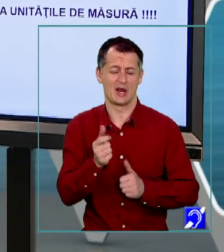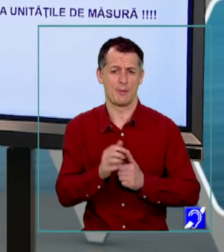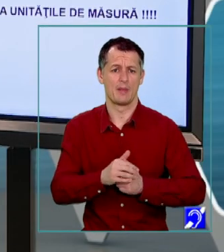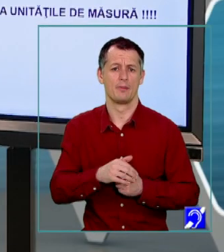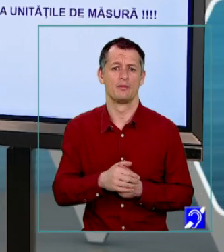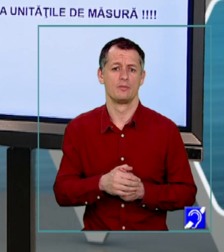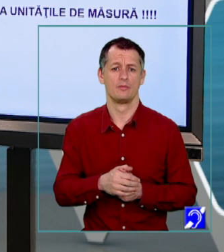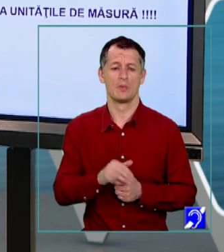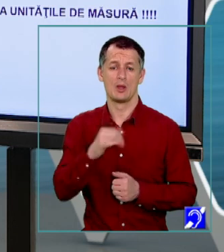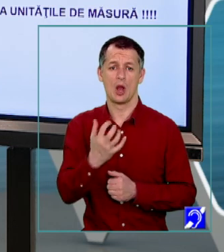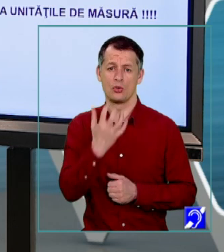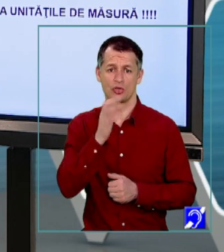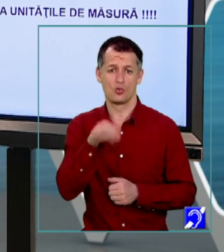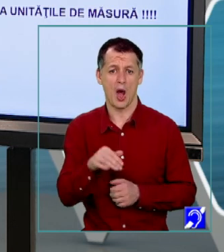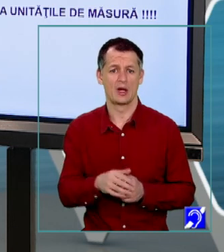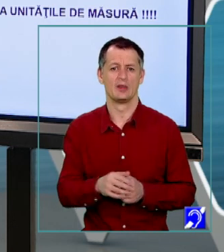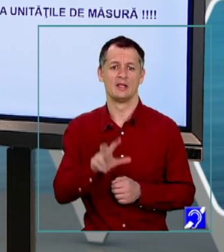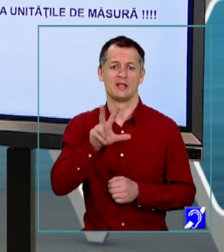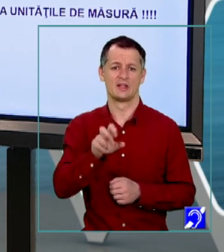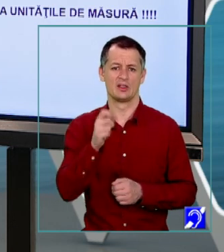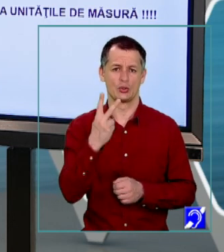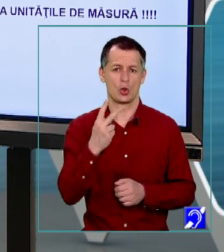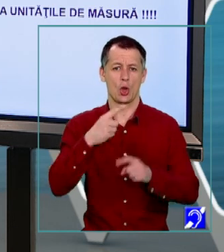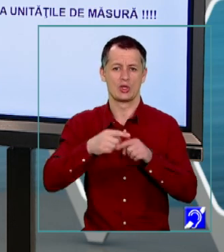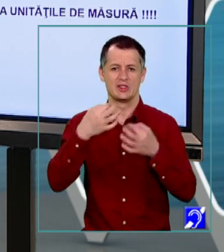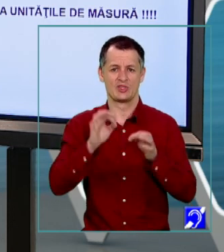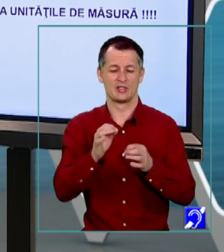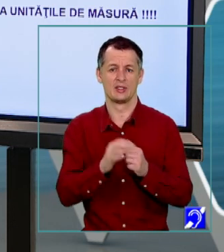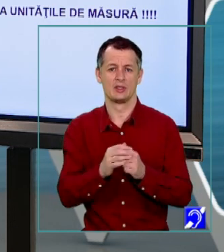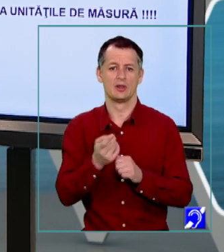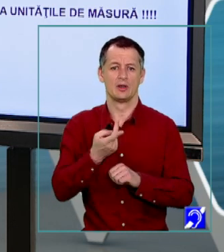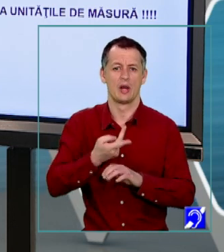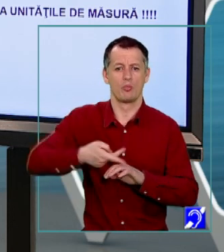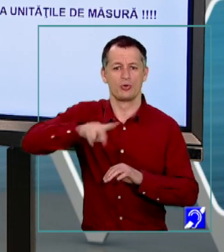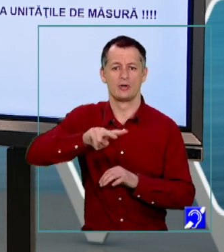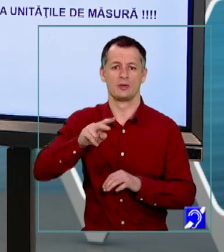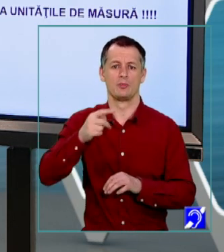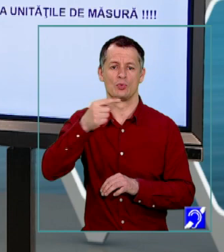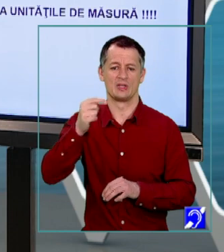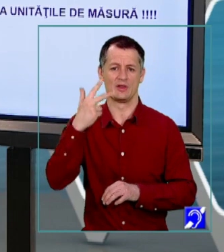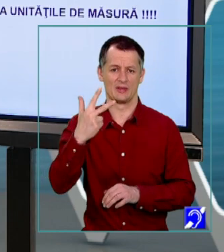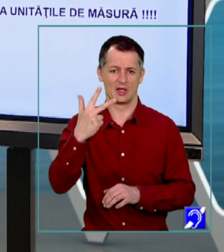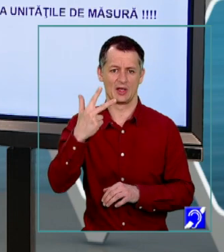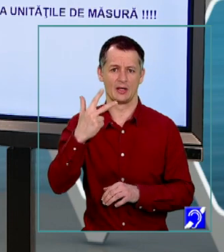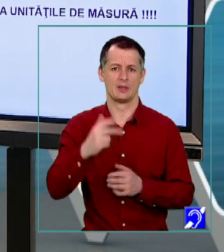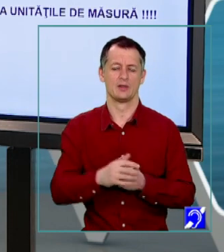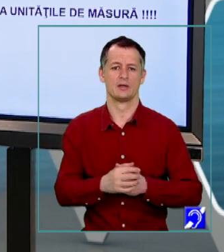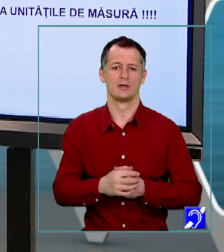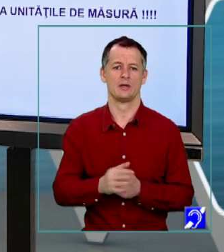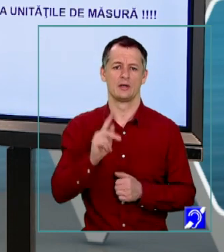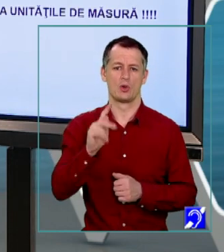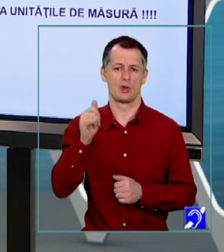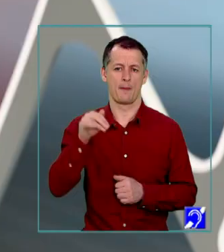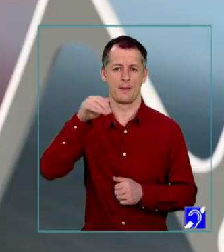Oxigenul are masa molară de 32 ori 10 la minus 3 kg pe mol. Ce ni se